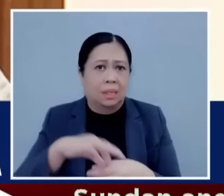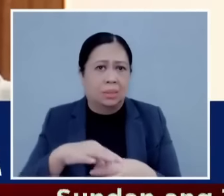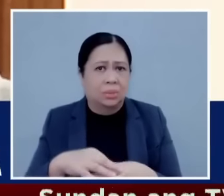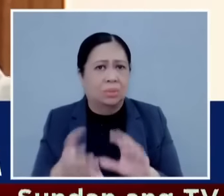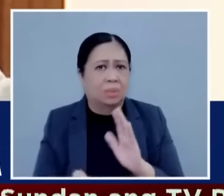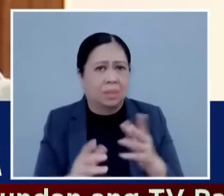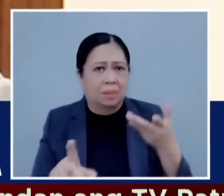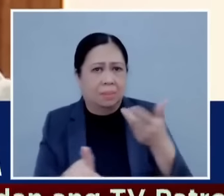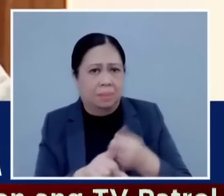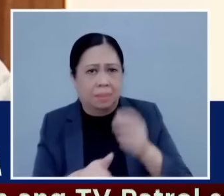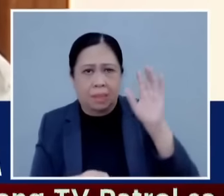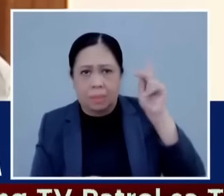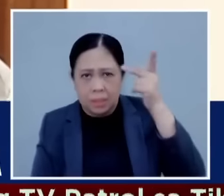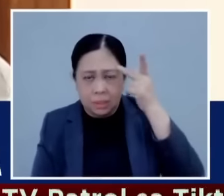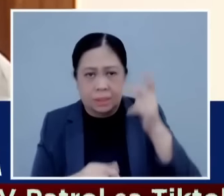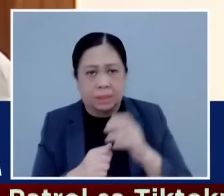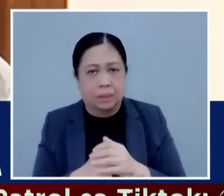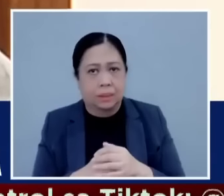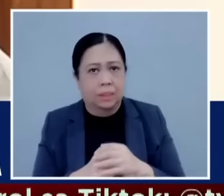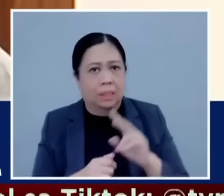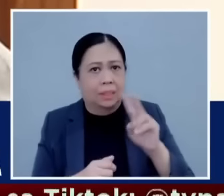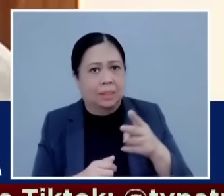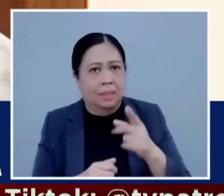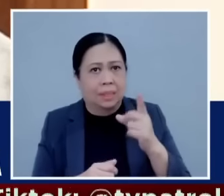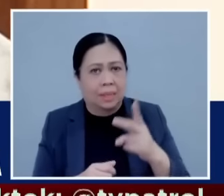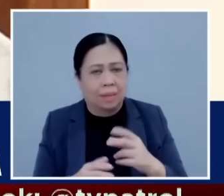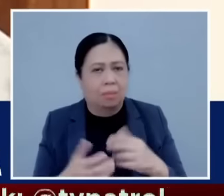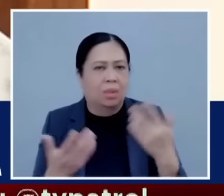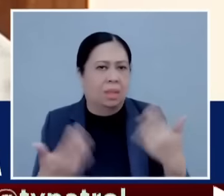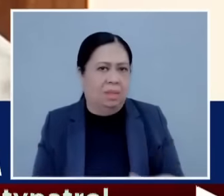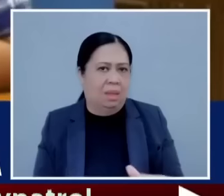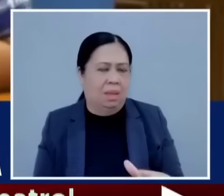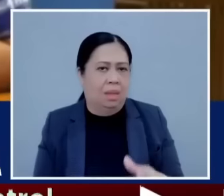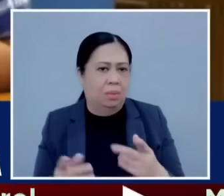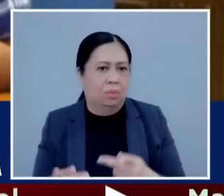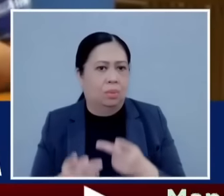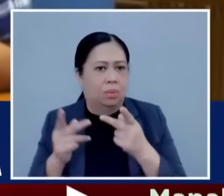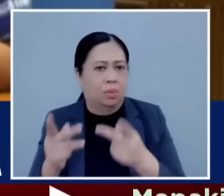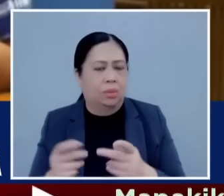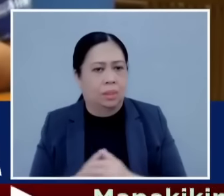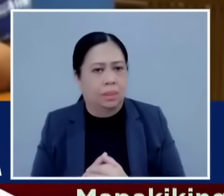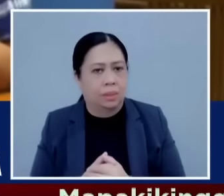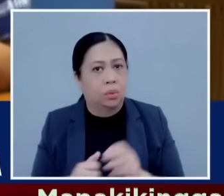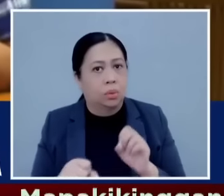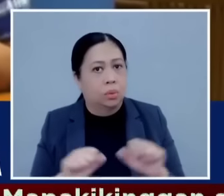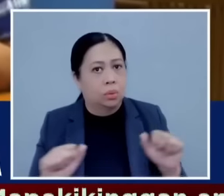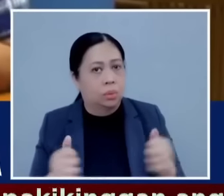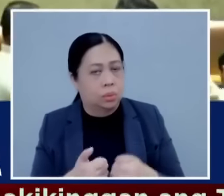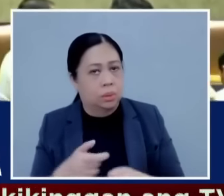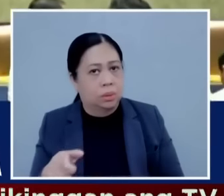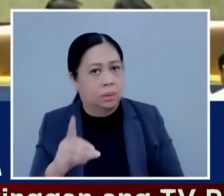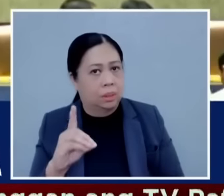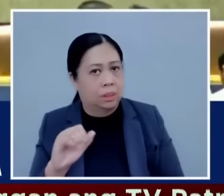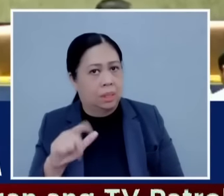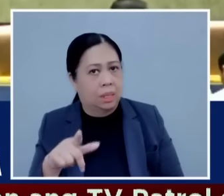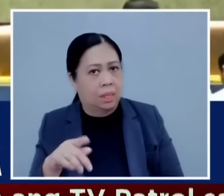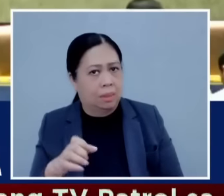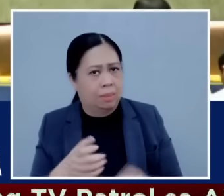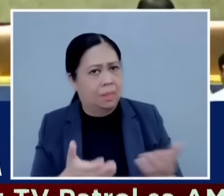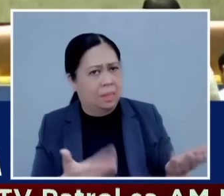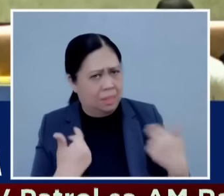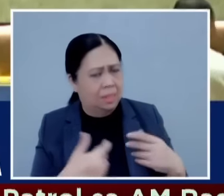the second half of any administration, patay na po yung proposal. Kaya hamon ni Dalipe sa mga senador, ilabas na ang mga